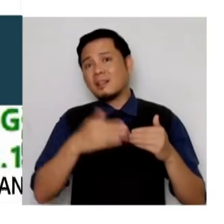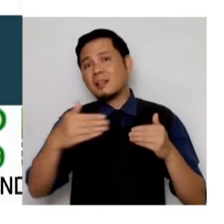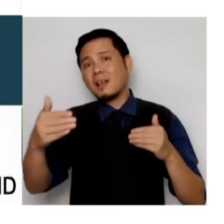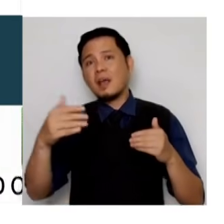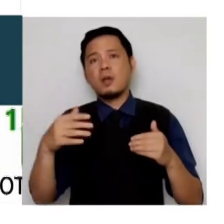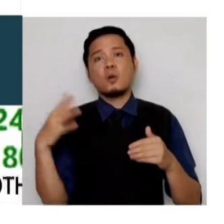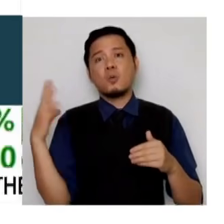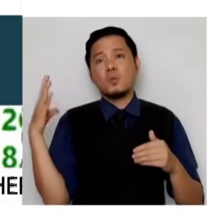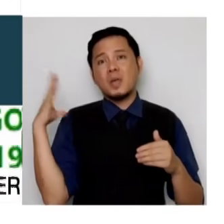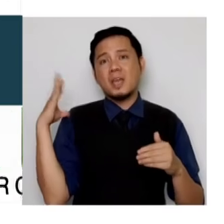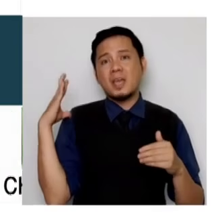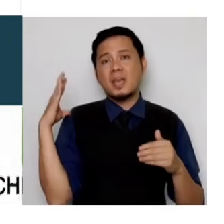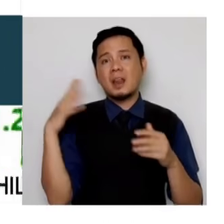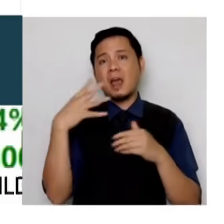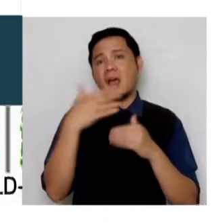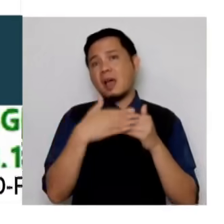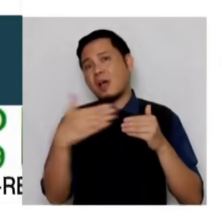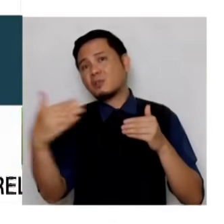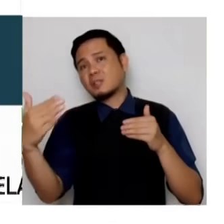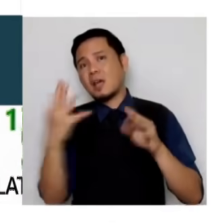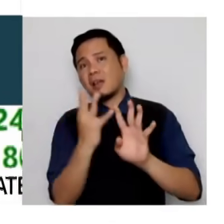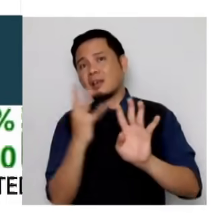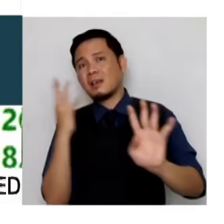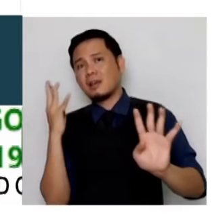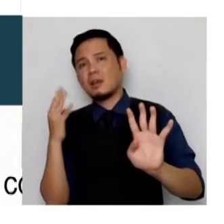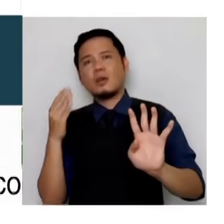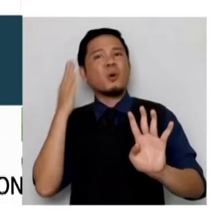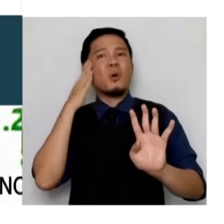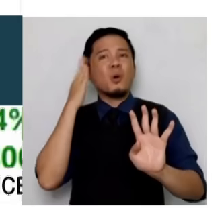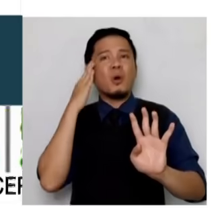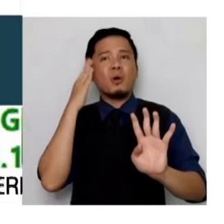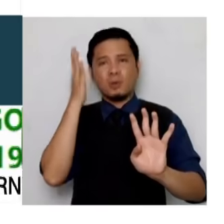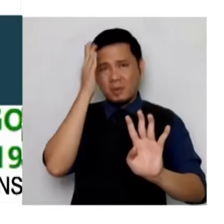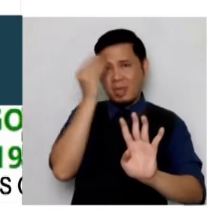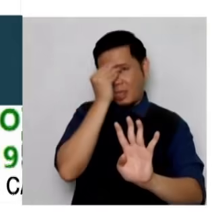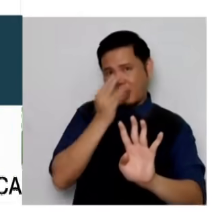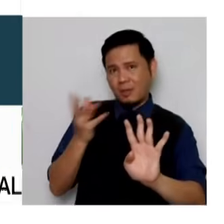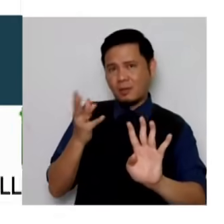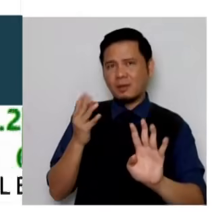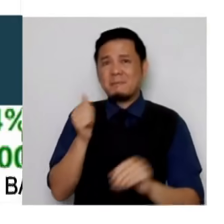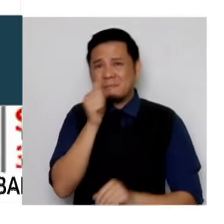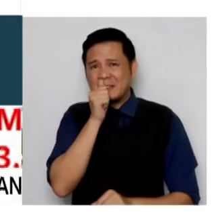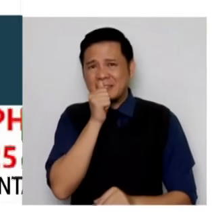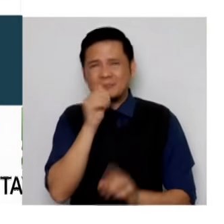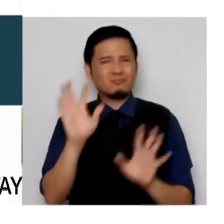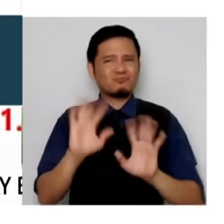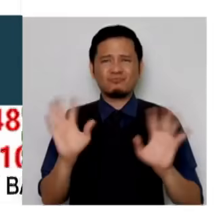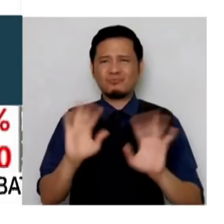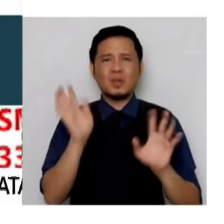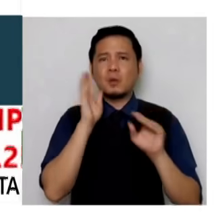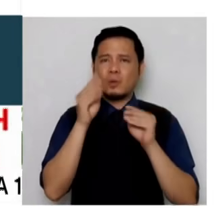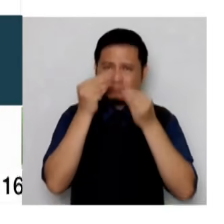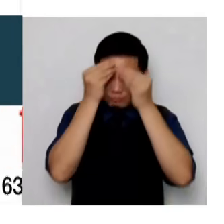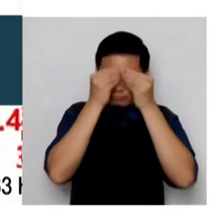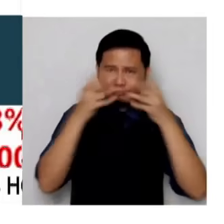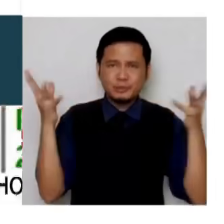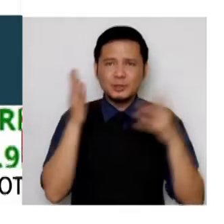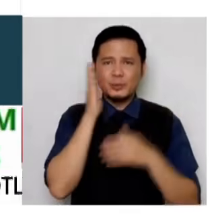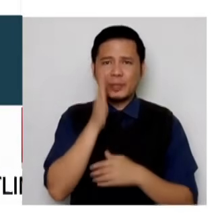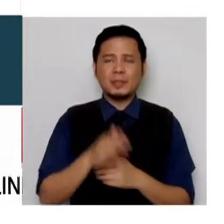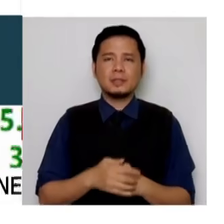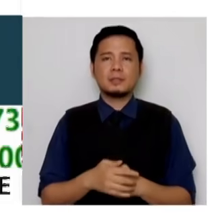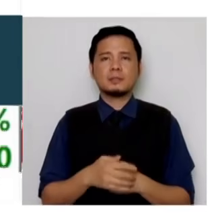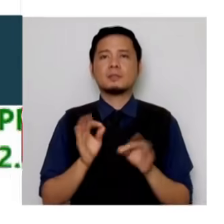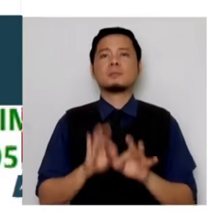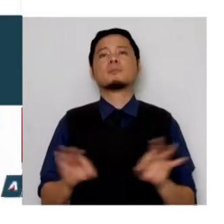na nila lahat kung ano ibabakuna. So, there is no such thing as sikreto at hindi malalaman. But you know, Mayor, it will just build distrust.